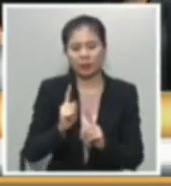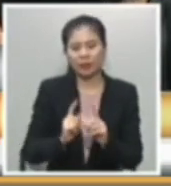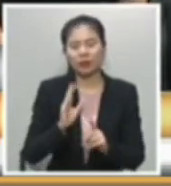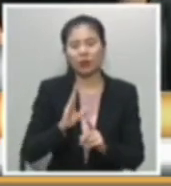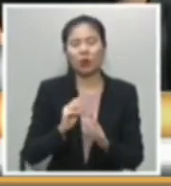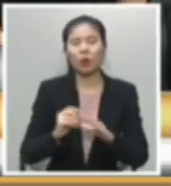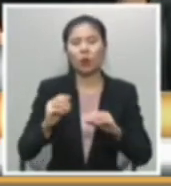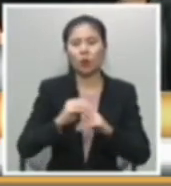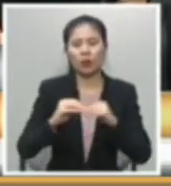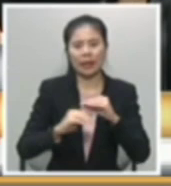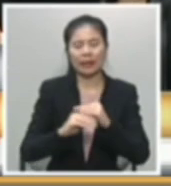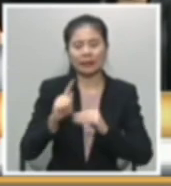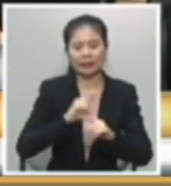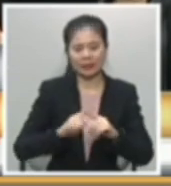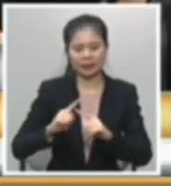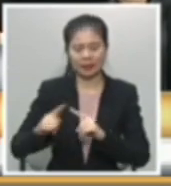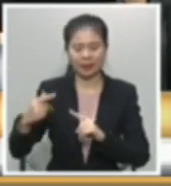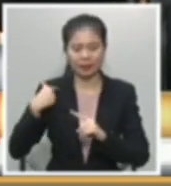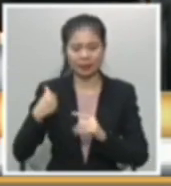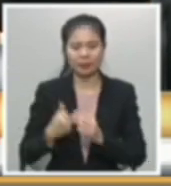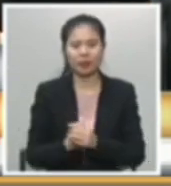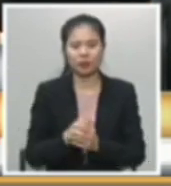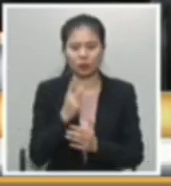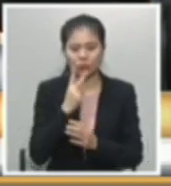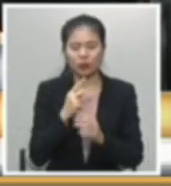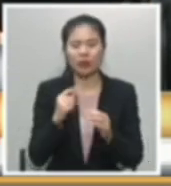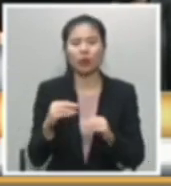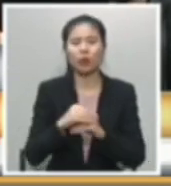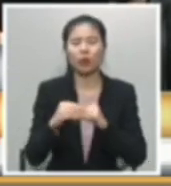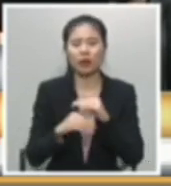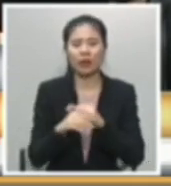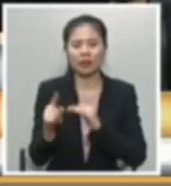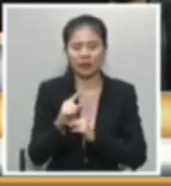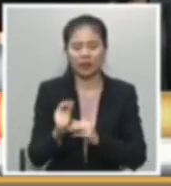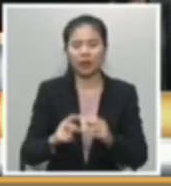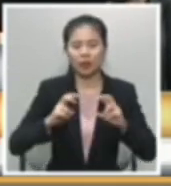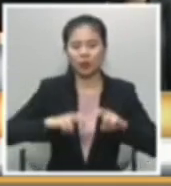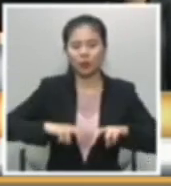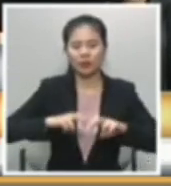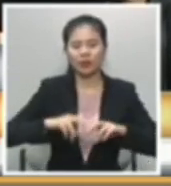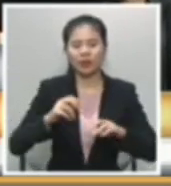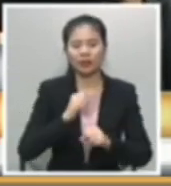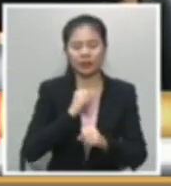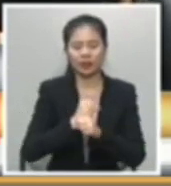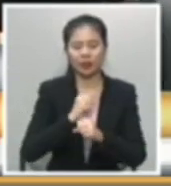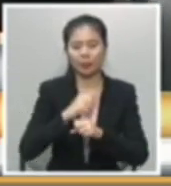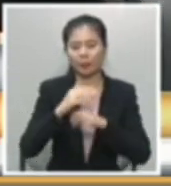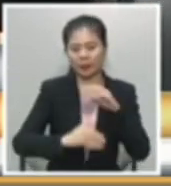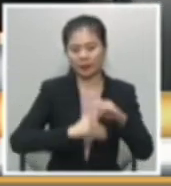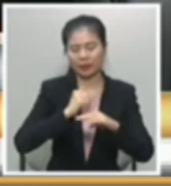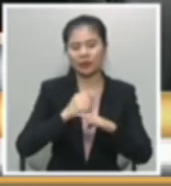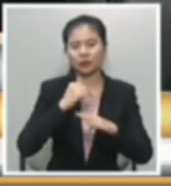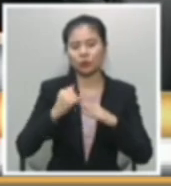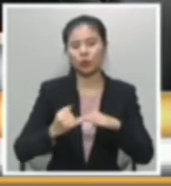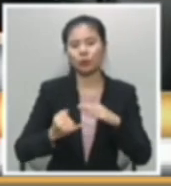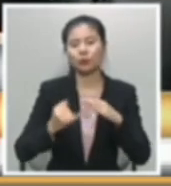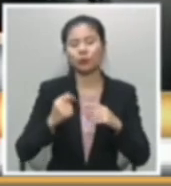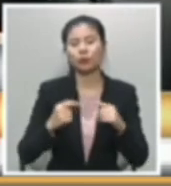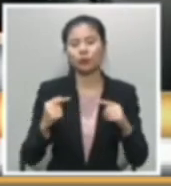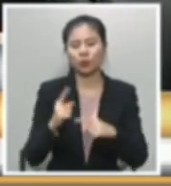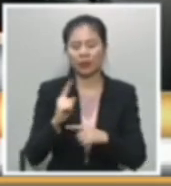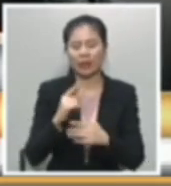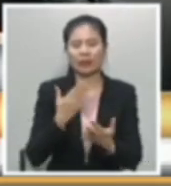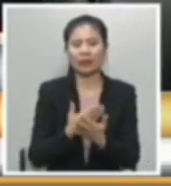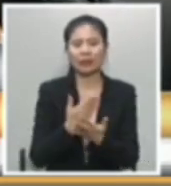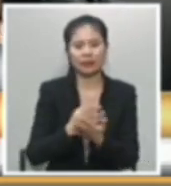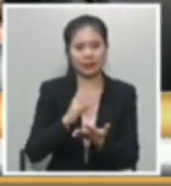การต่างๆนะครับเท่าที่ผมได้ดูเนี่ยโครงการต่างๆที่บอกว่าเป็นวิจัยและพัฒนาส่วนใหญ่มันจะจบที่ว่าปีนี้เรามีงบเท่า